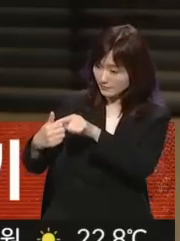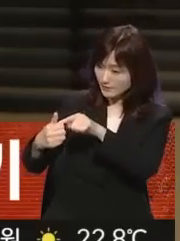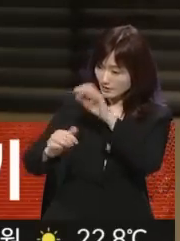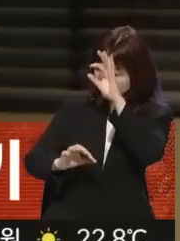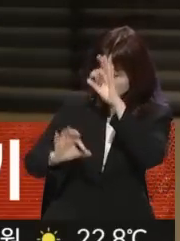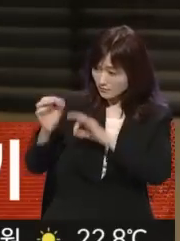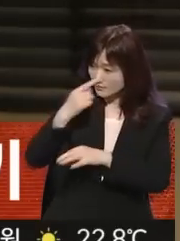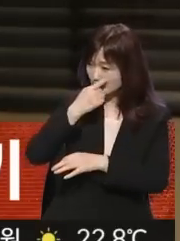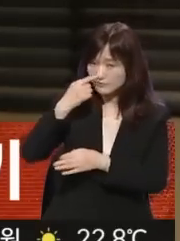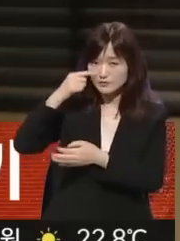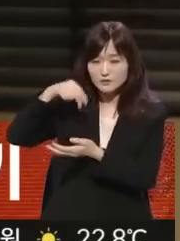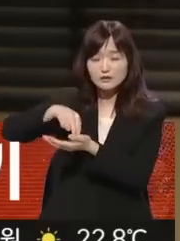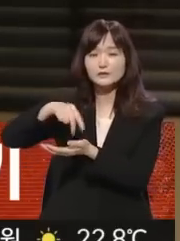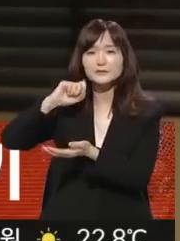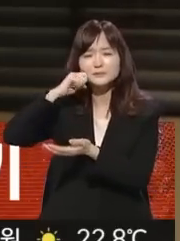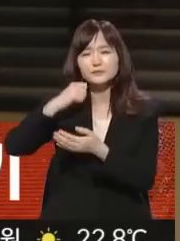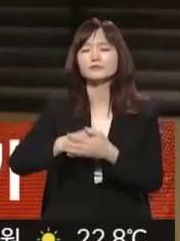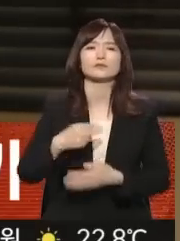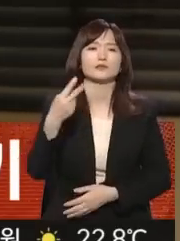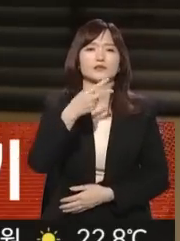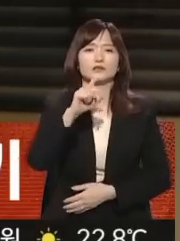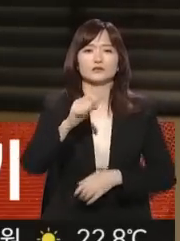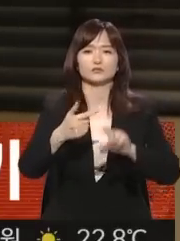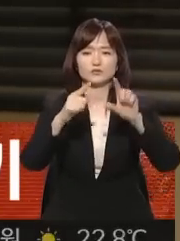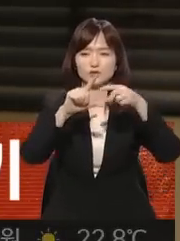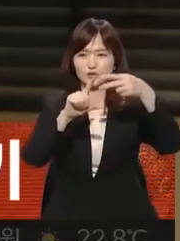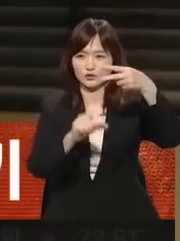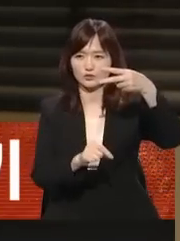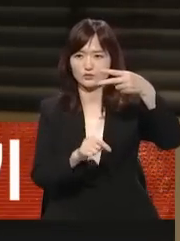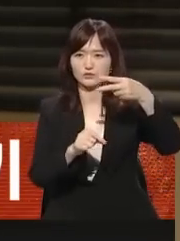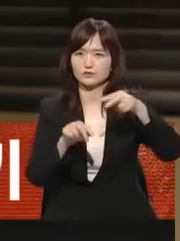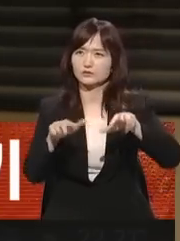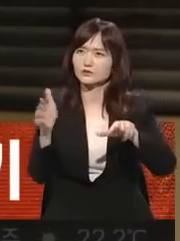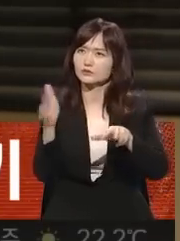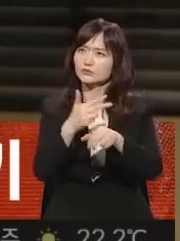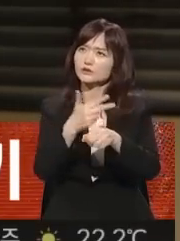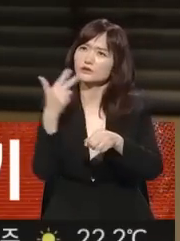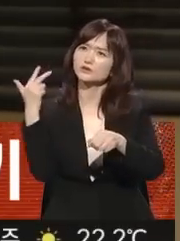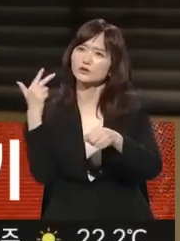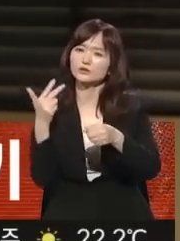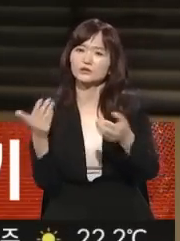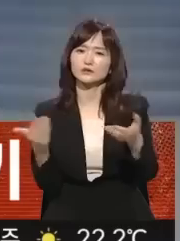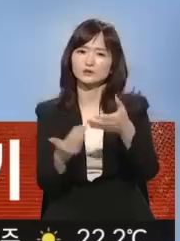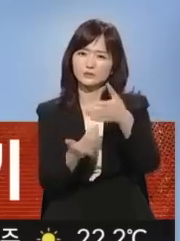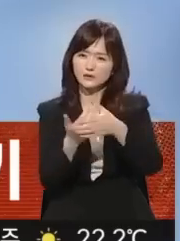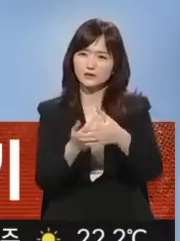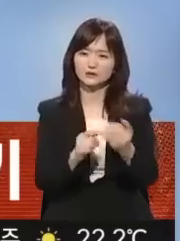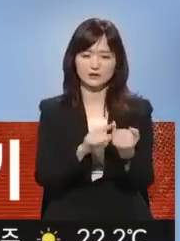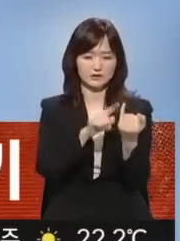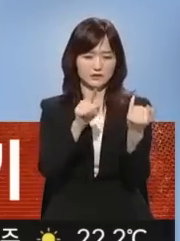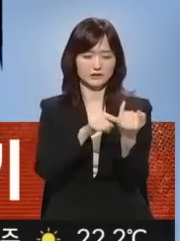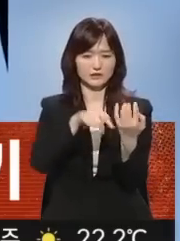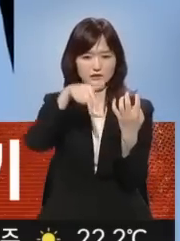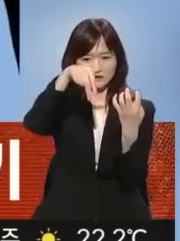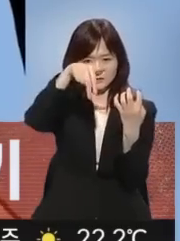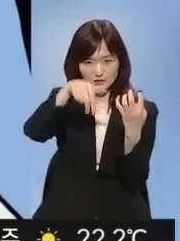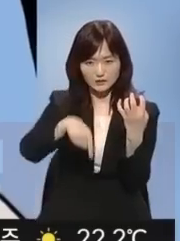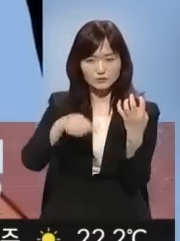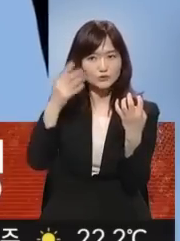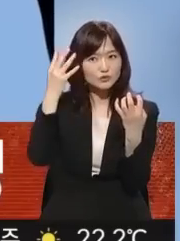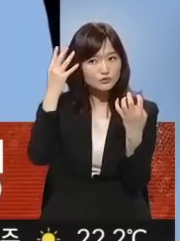말이죠이 사건은 2016년 2월에 있었던 일입니다 지금으로부터 한 7년 전에 있었던 일이고 임신 40조